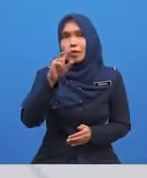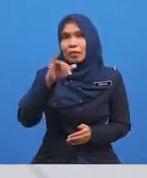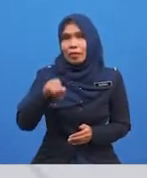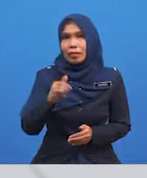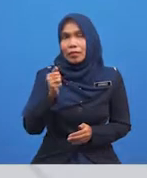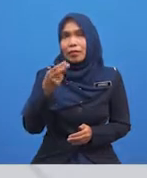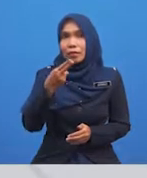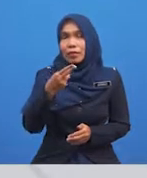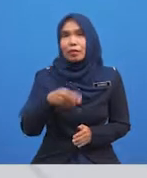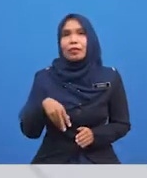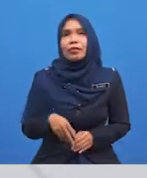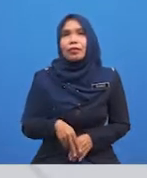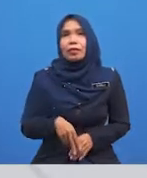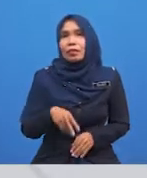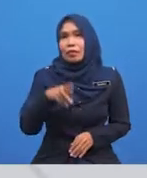tersebut sebelum ini?